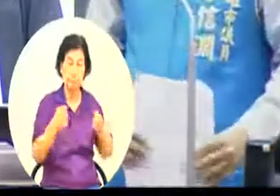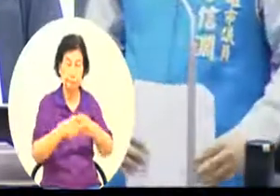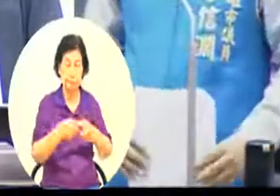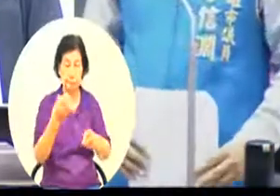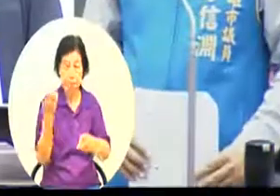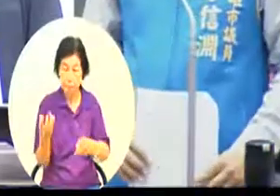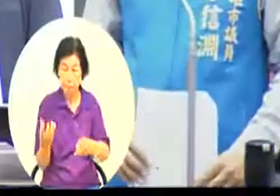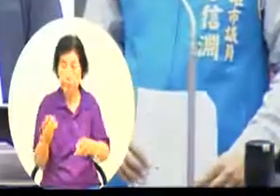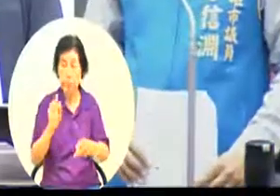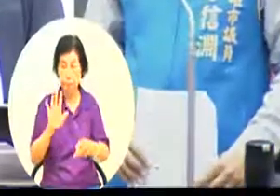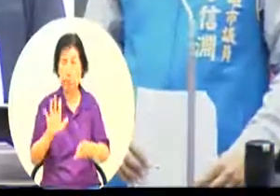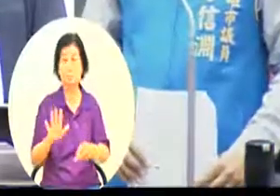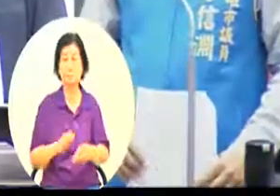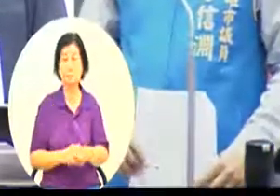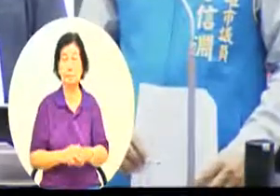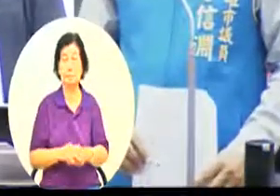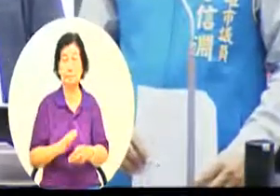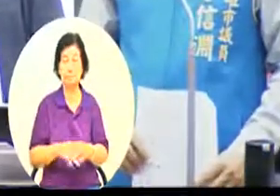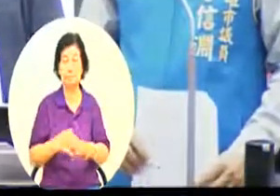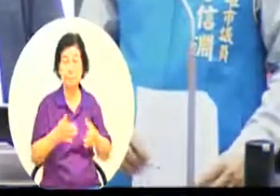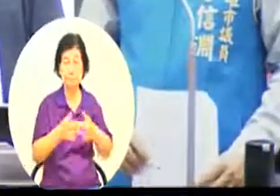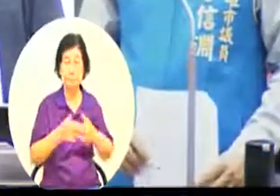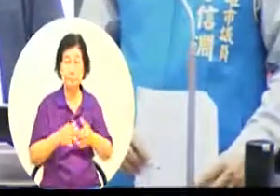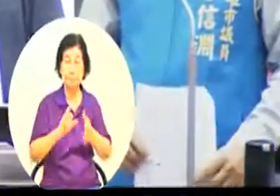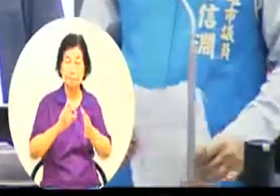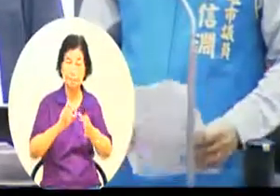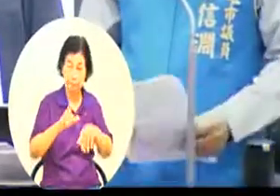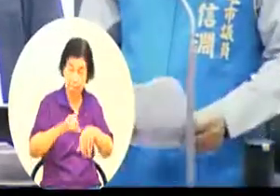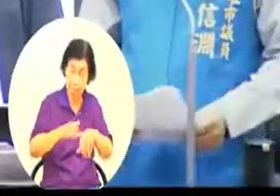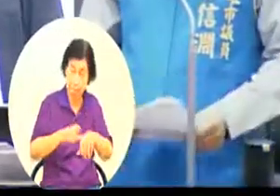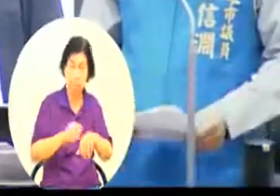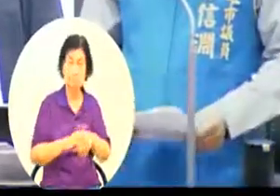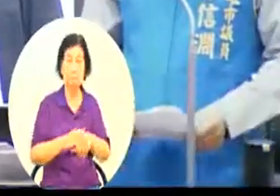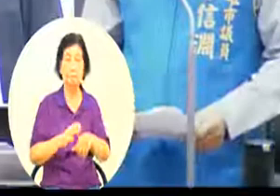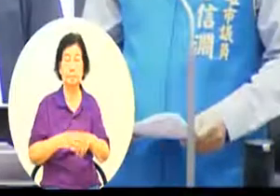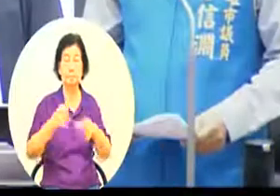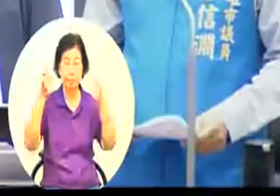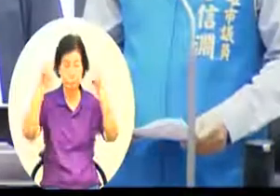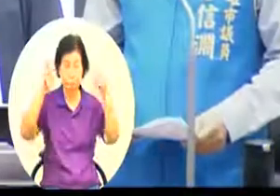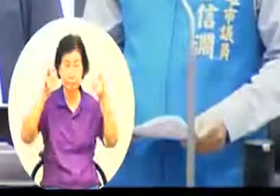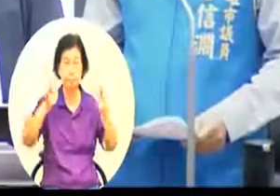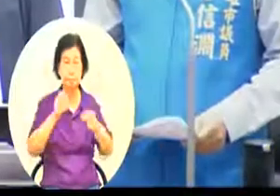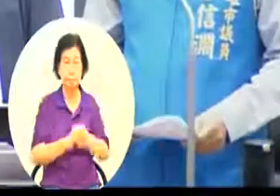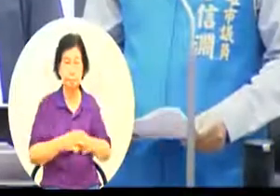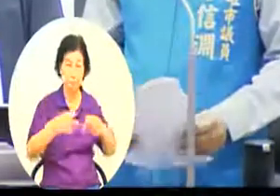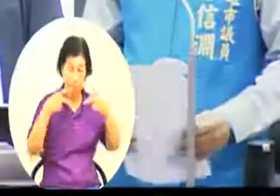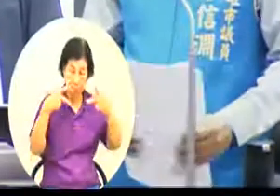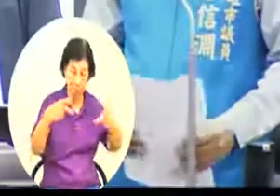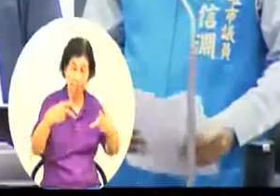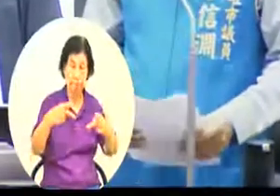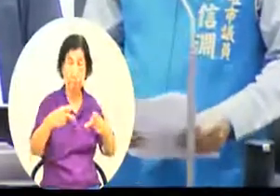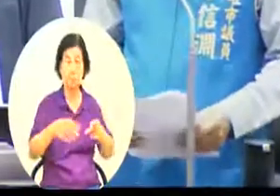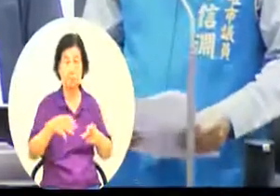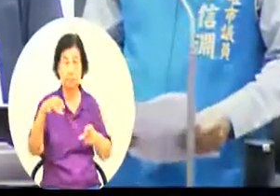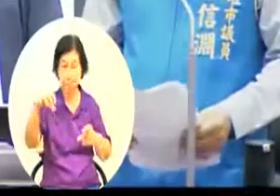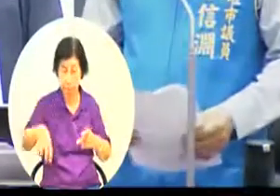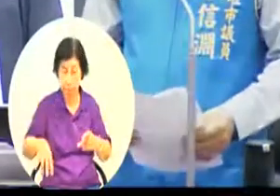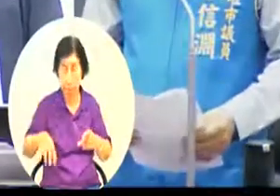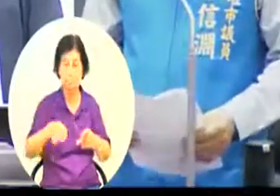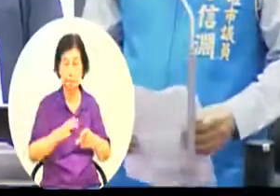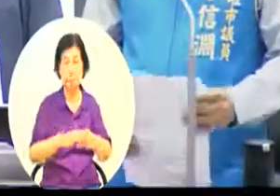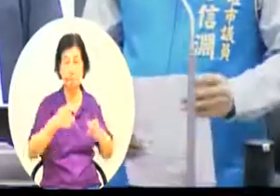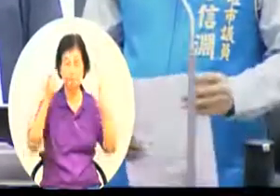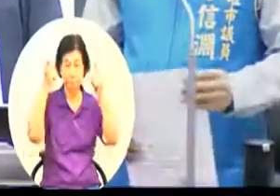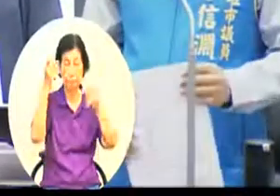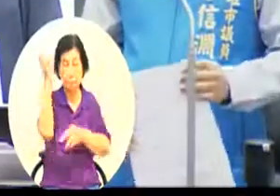间。那高雄市政府包括捷运公司、捷运局、市府的团队，全力支持我们